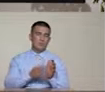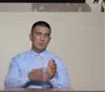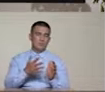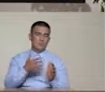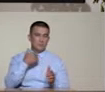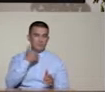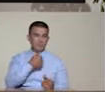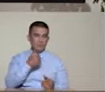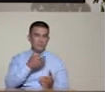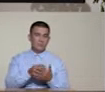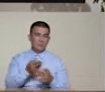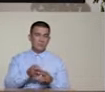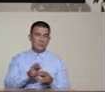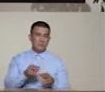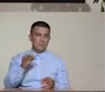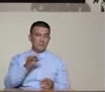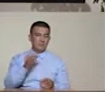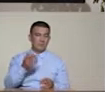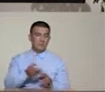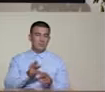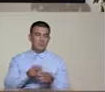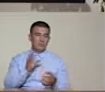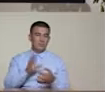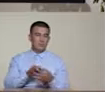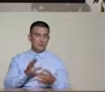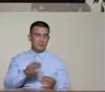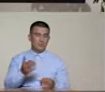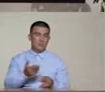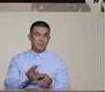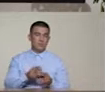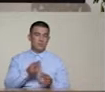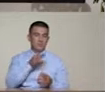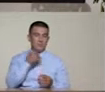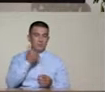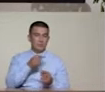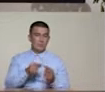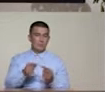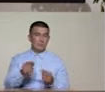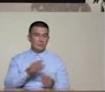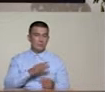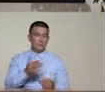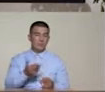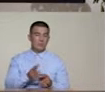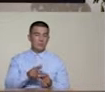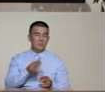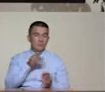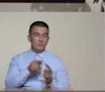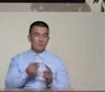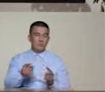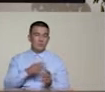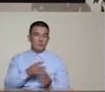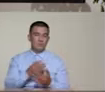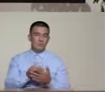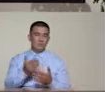1895 yildagi voqealarga borib taqiladi. Chunki aynan shu yillarda, ya'ni bu vaqtda Chor